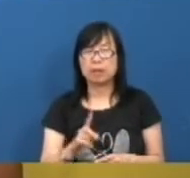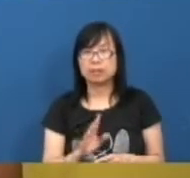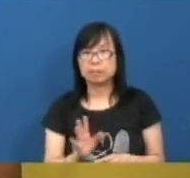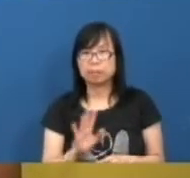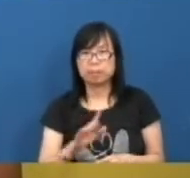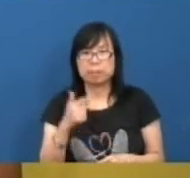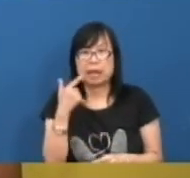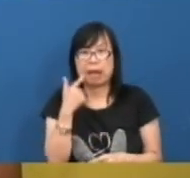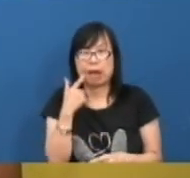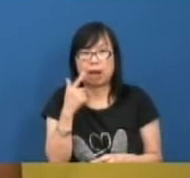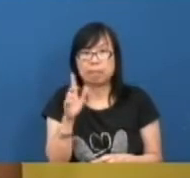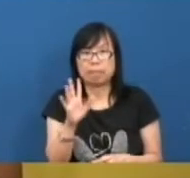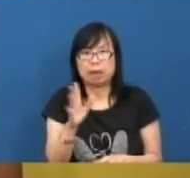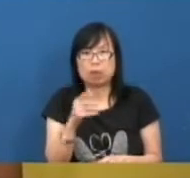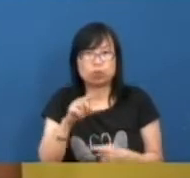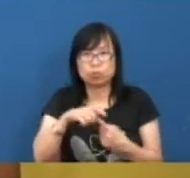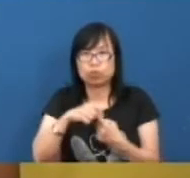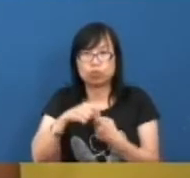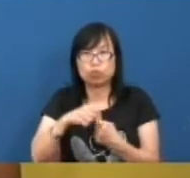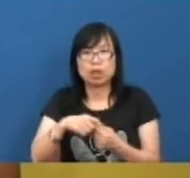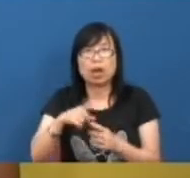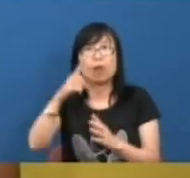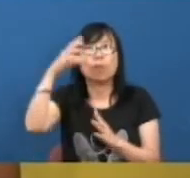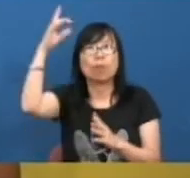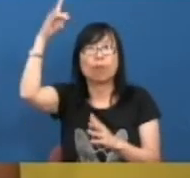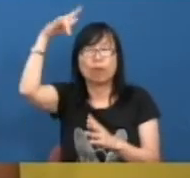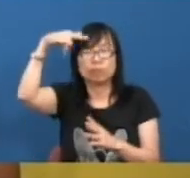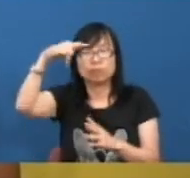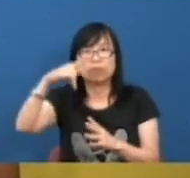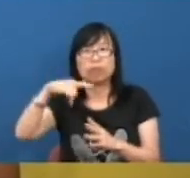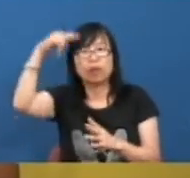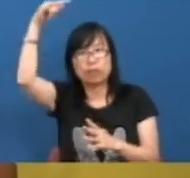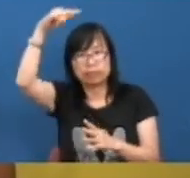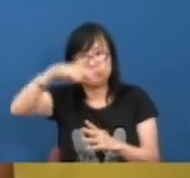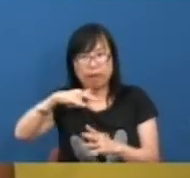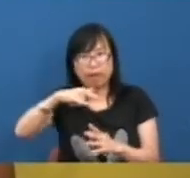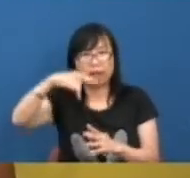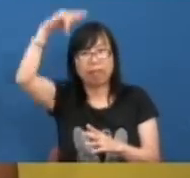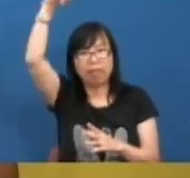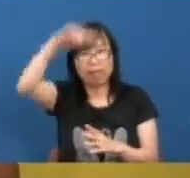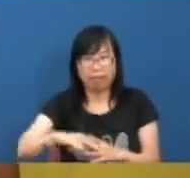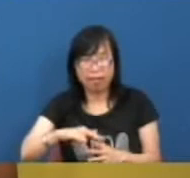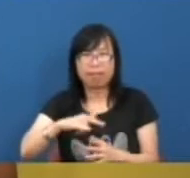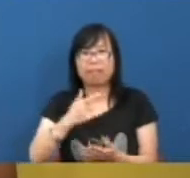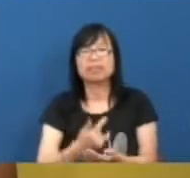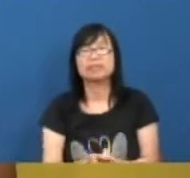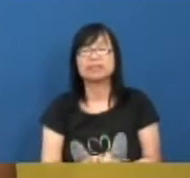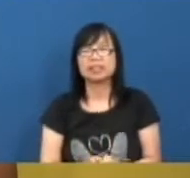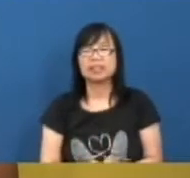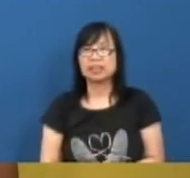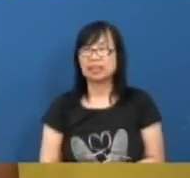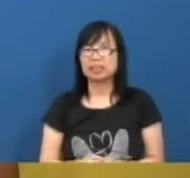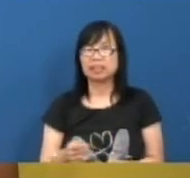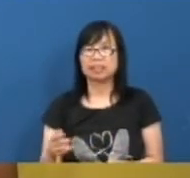唔係硬著陸，係簡直係空降，淨係高空咁搭死落嚟嘅著陸啊！咁所以呢、